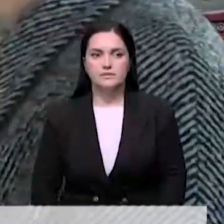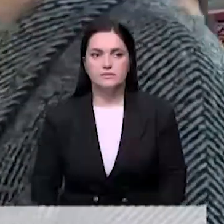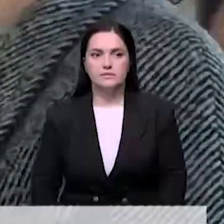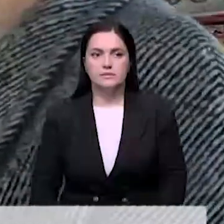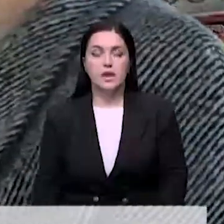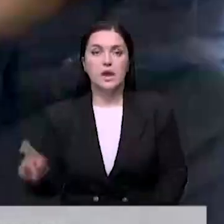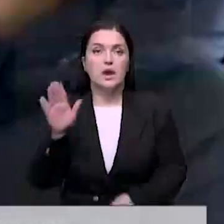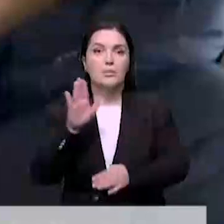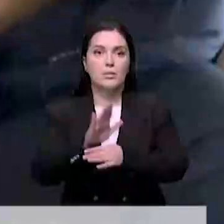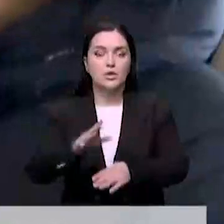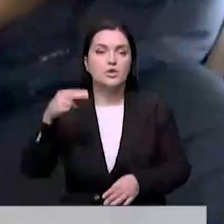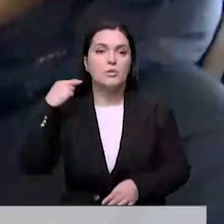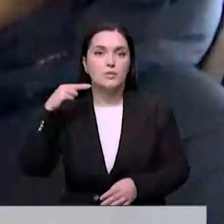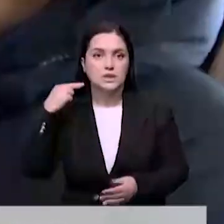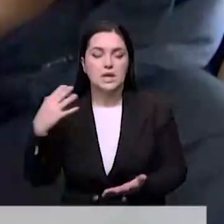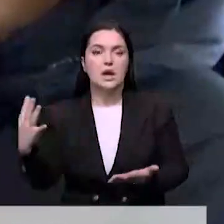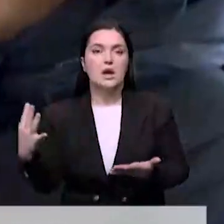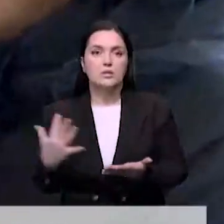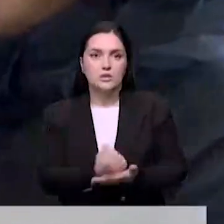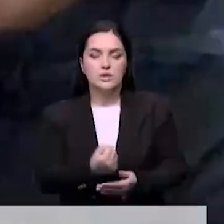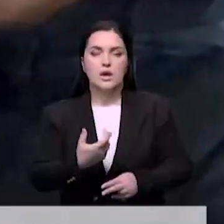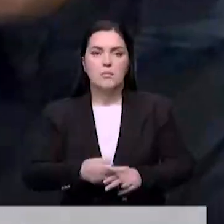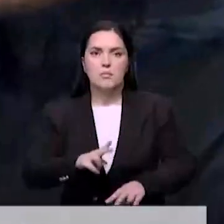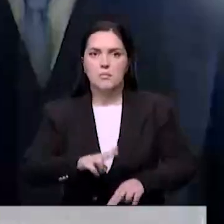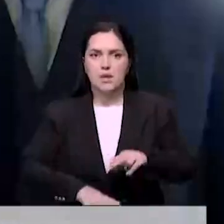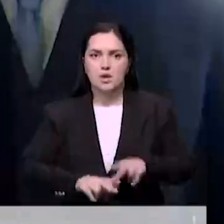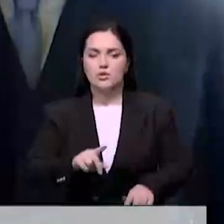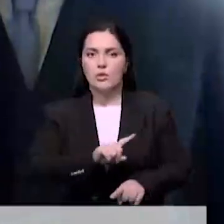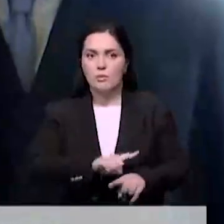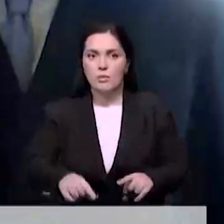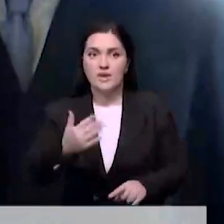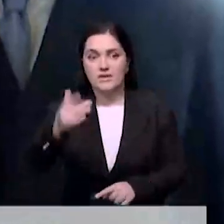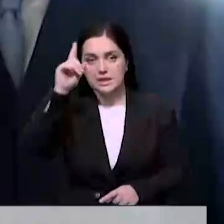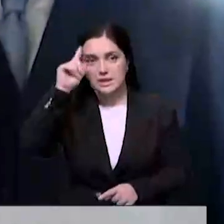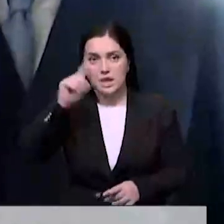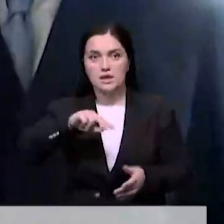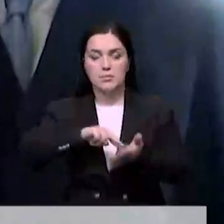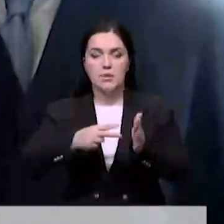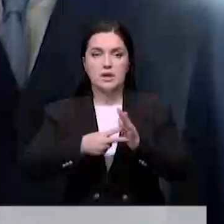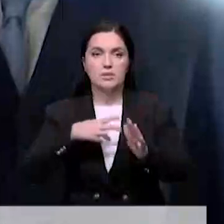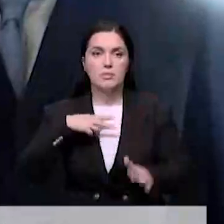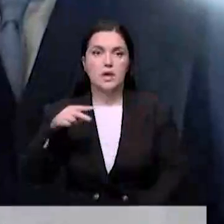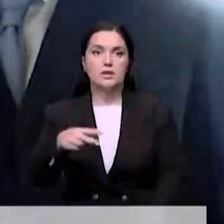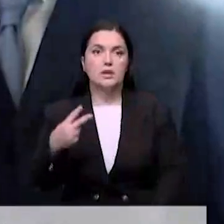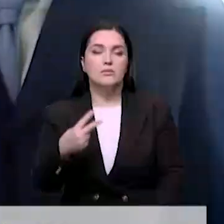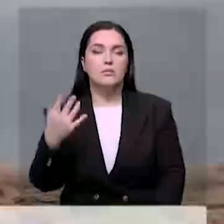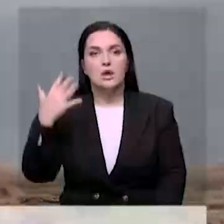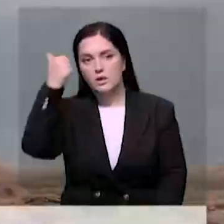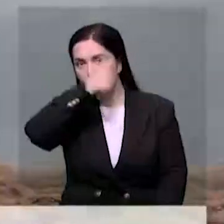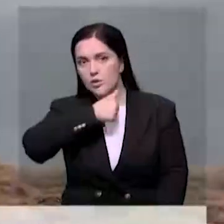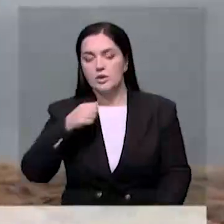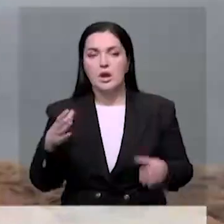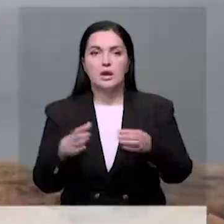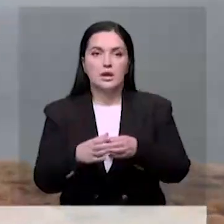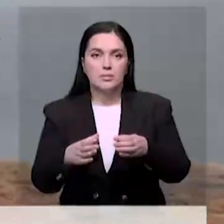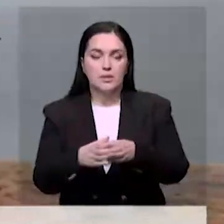Поручение президента удалось построить достаточно быстро. Знаете, по плану был 25-й год, но